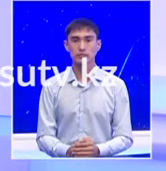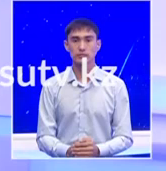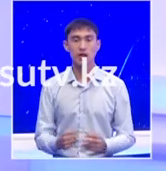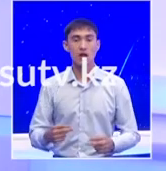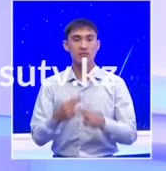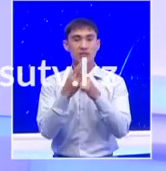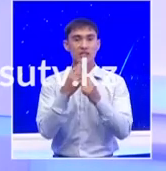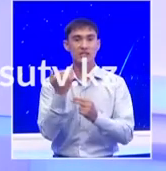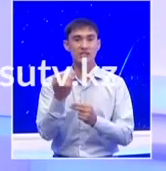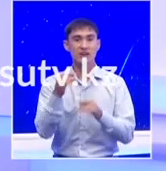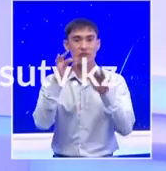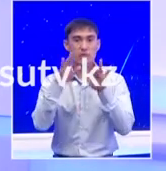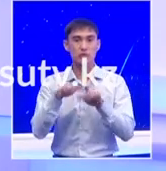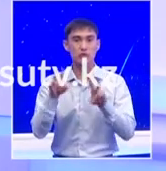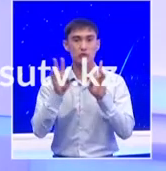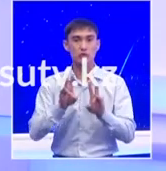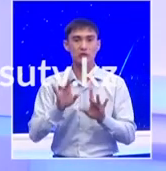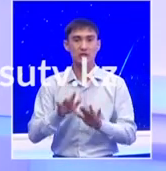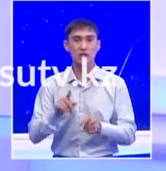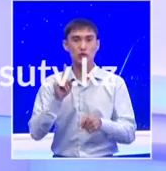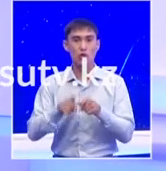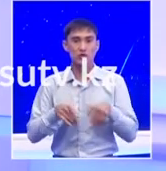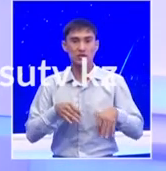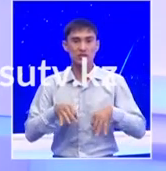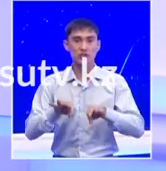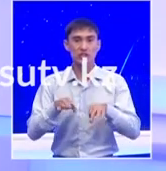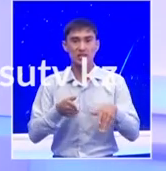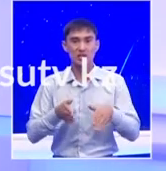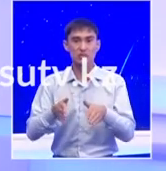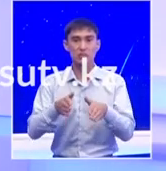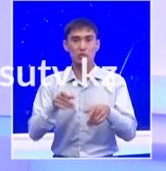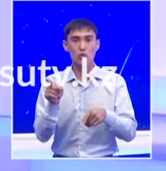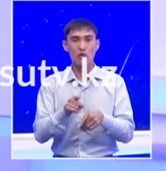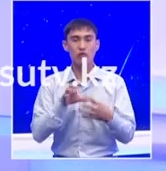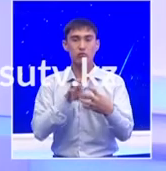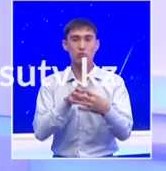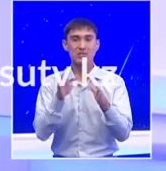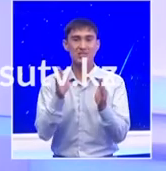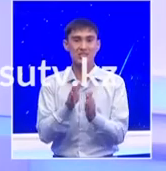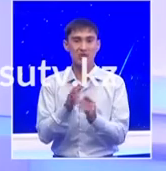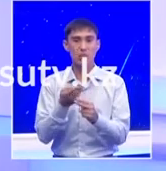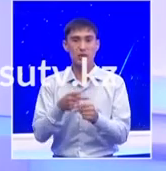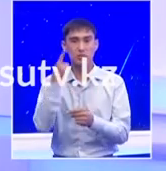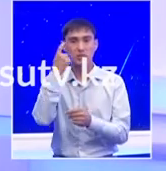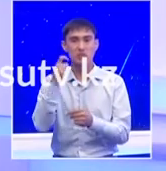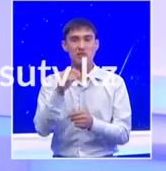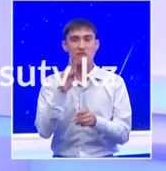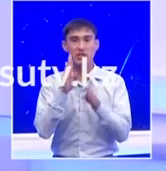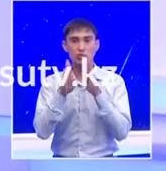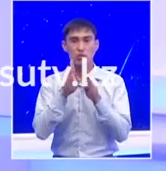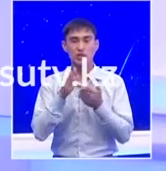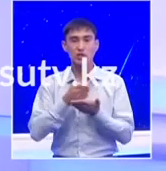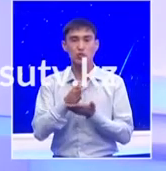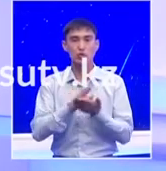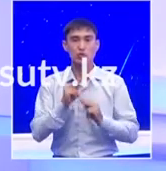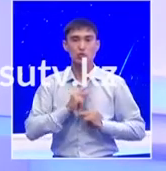В столице из-за выпавшего ночью снега скорость движения транспортных потоков и автобусов снизилась. Об этом сообщили в Фейсбуке